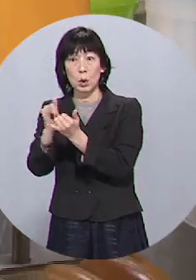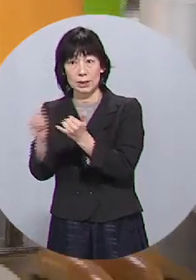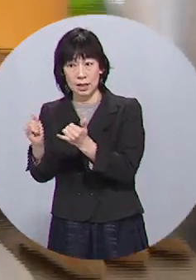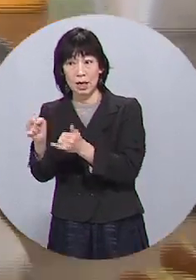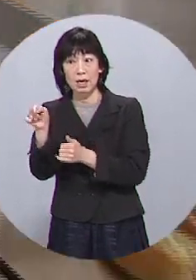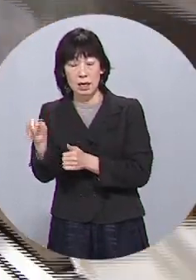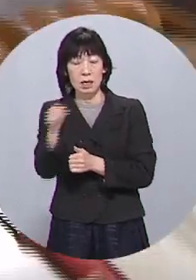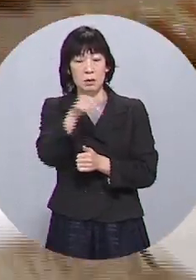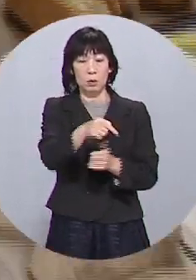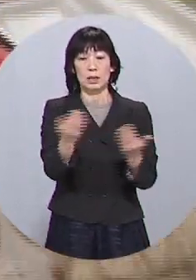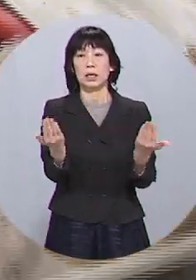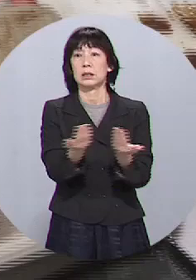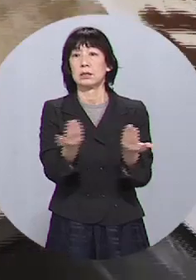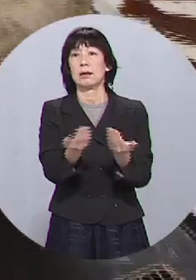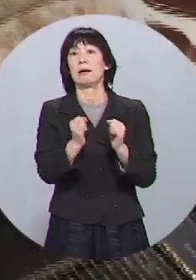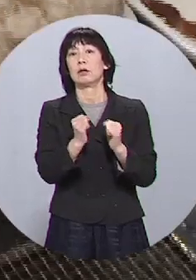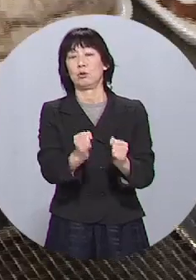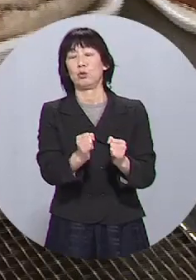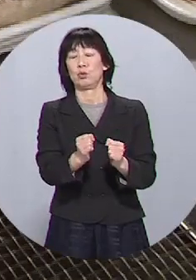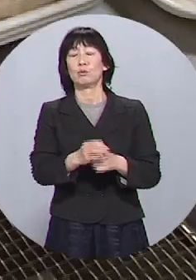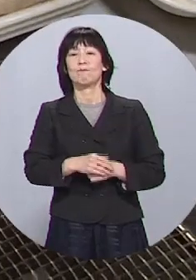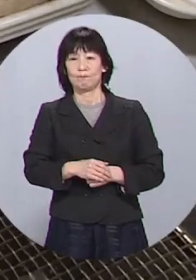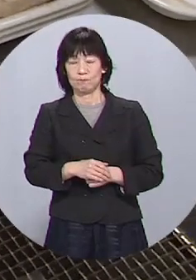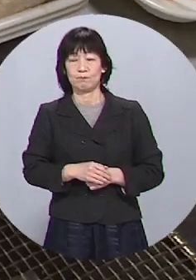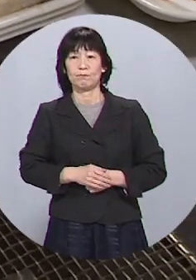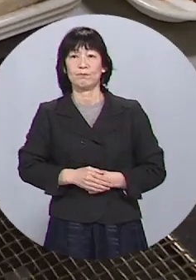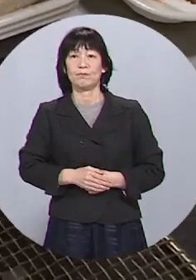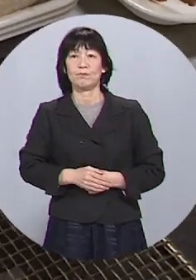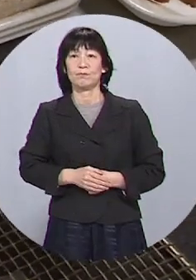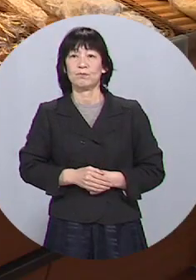町のパン屋さんとして地域に親しまれています。